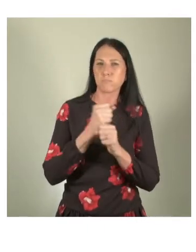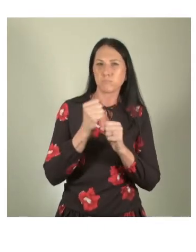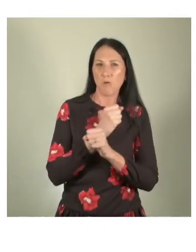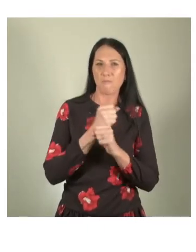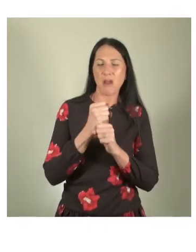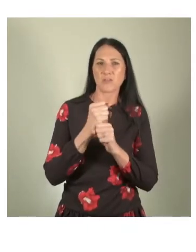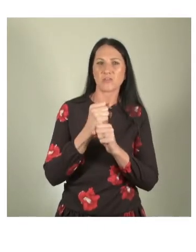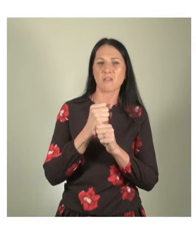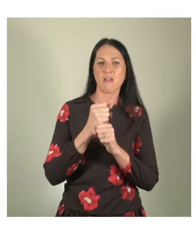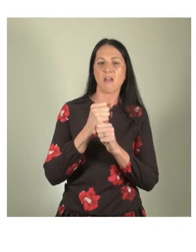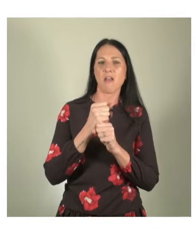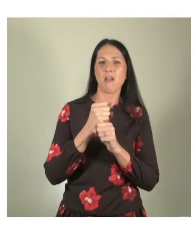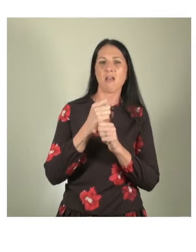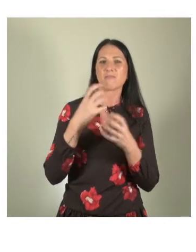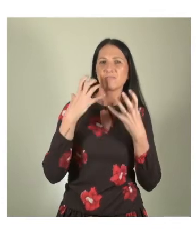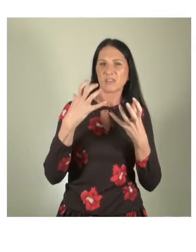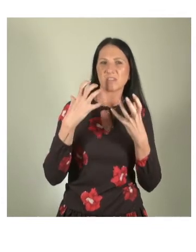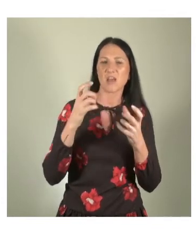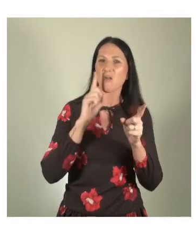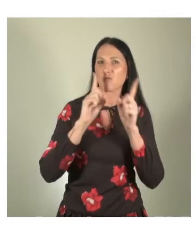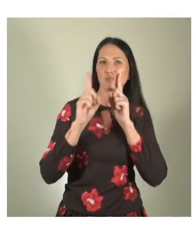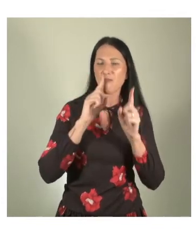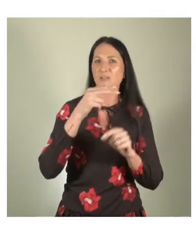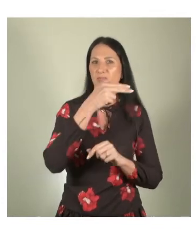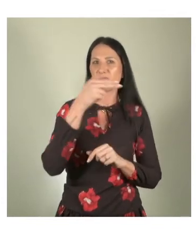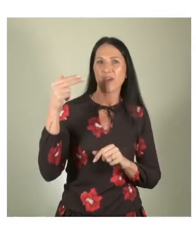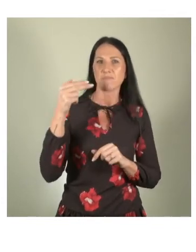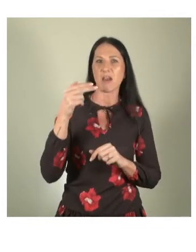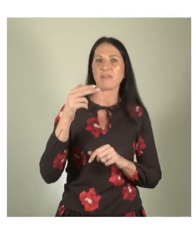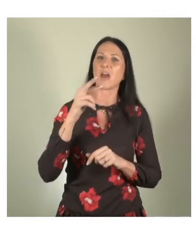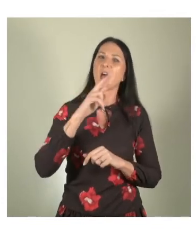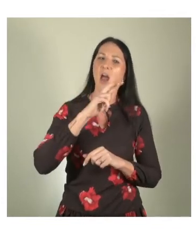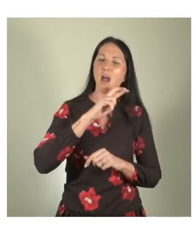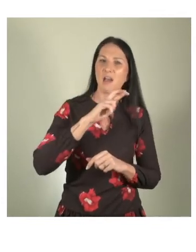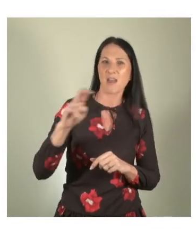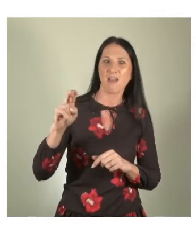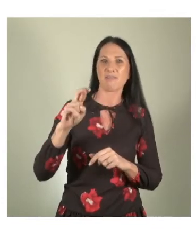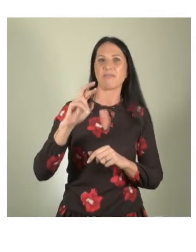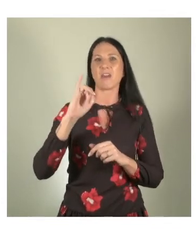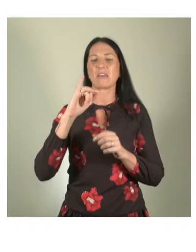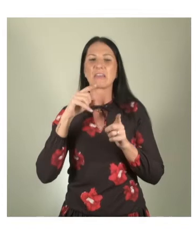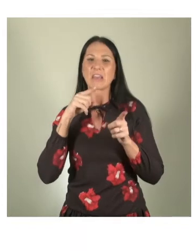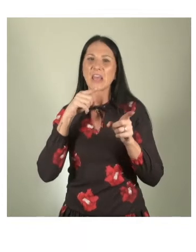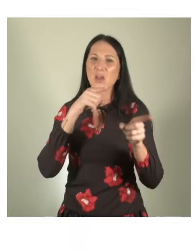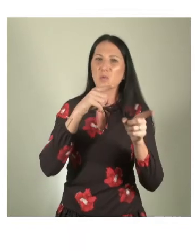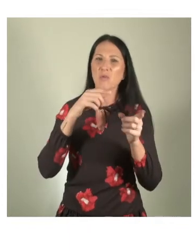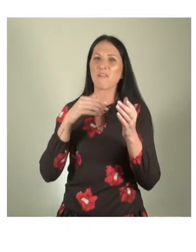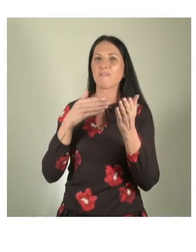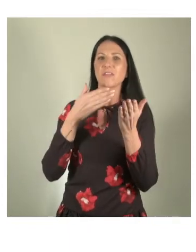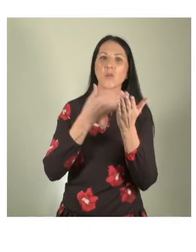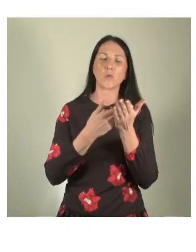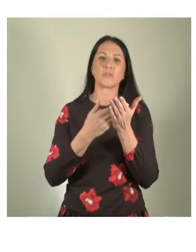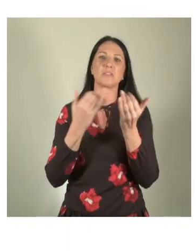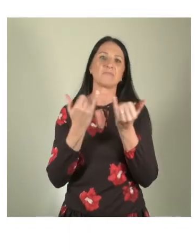i rolę tej rady, ale i również te tematy, kierunki, wnioski, ewentualnie